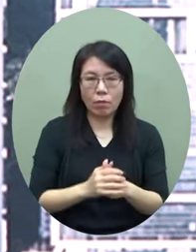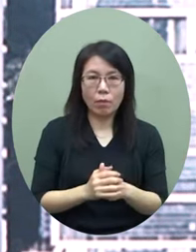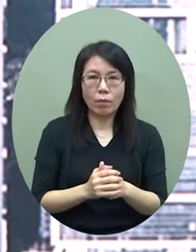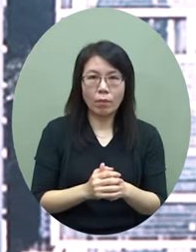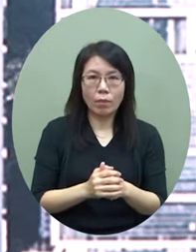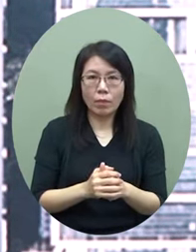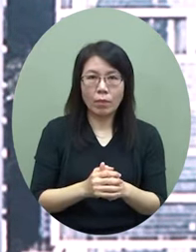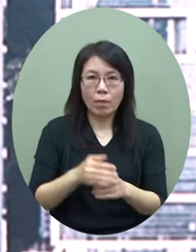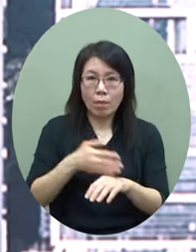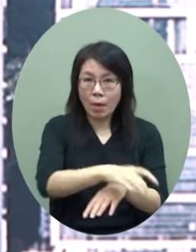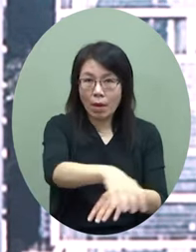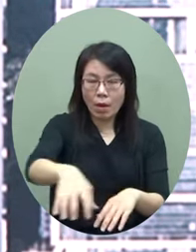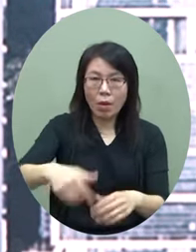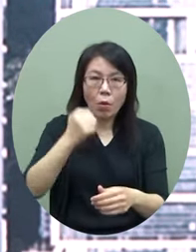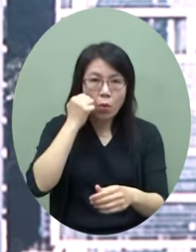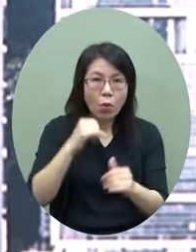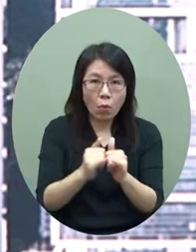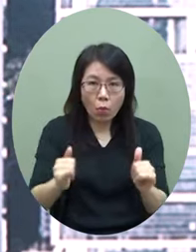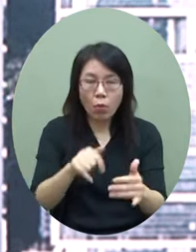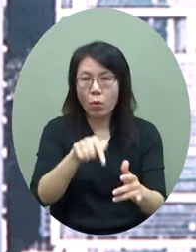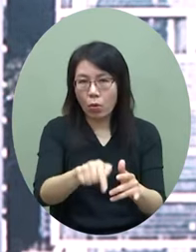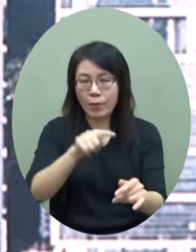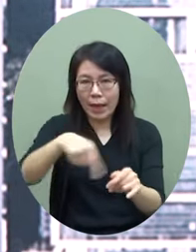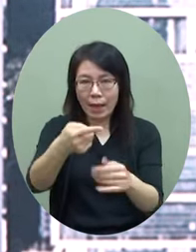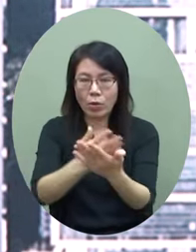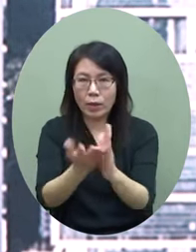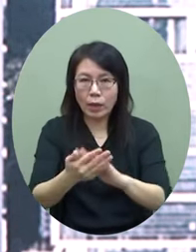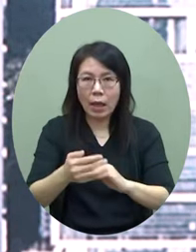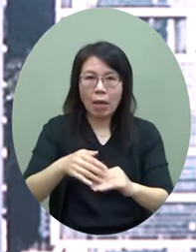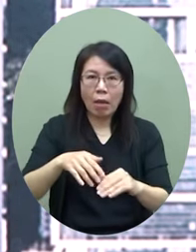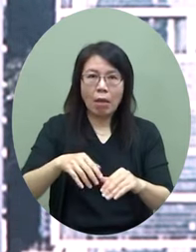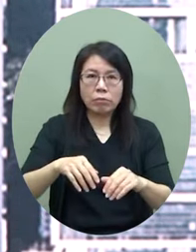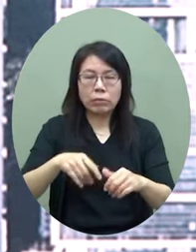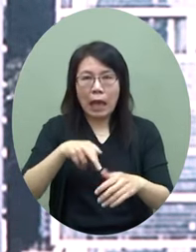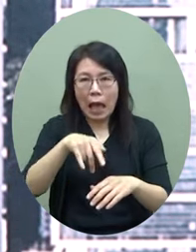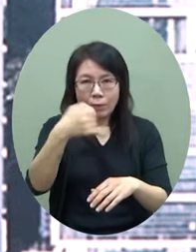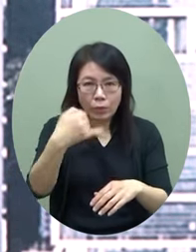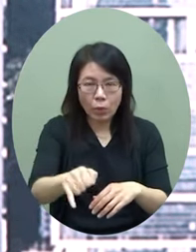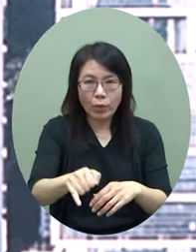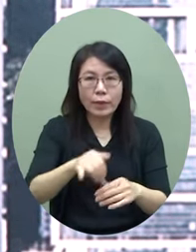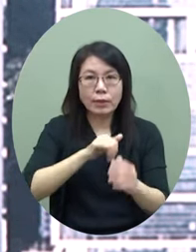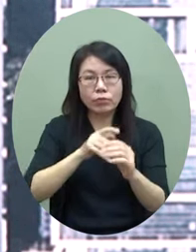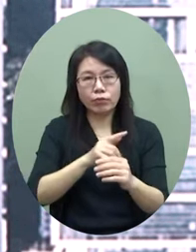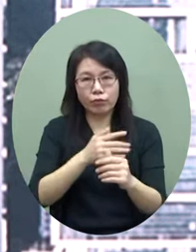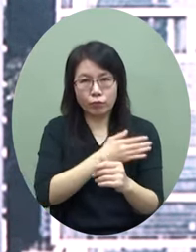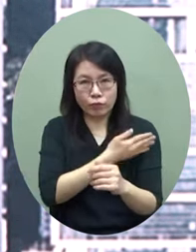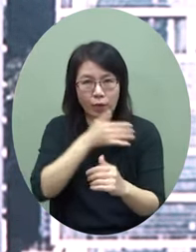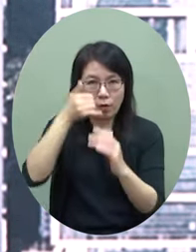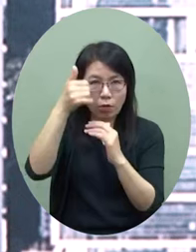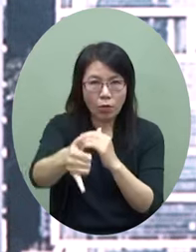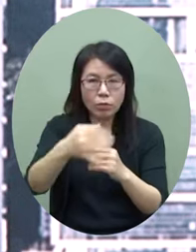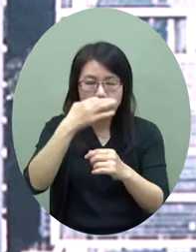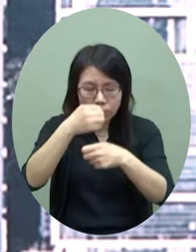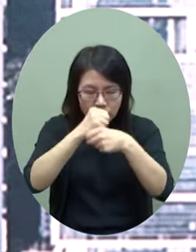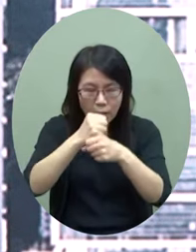區域裡面的安务院和其他行動不便的人士我們都去上門採養為居民提供了